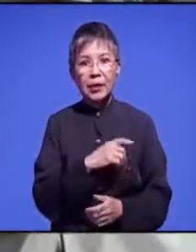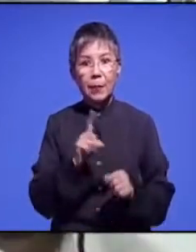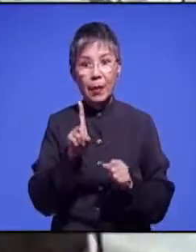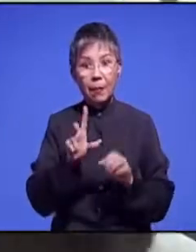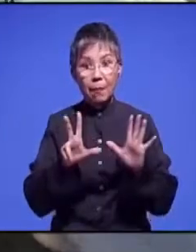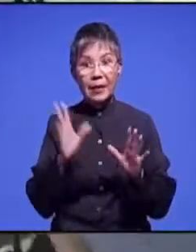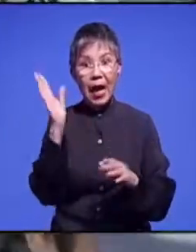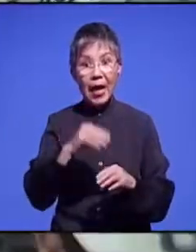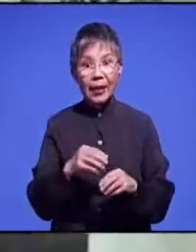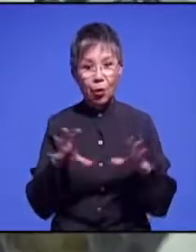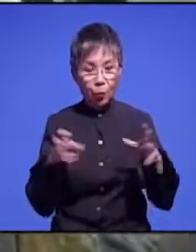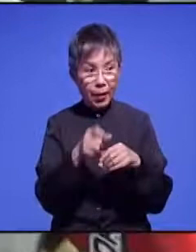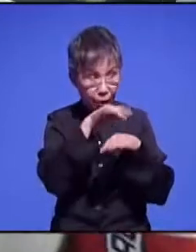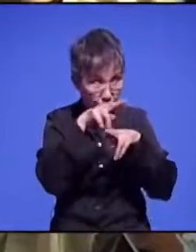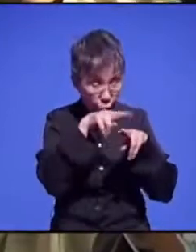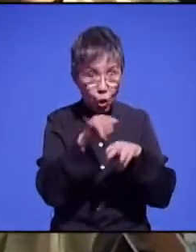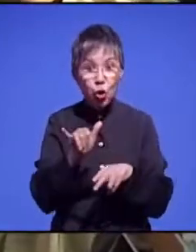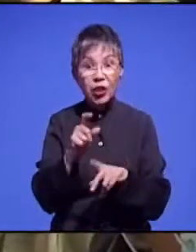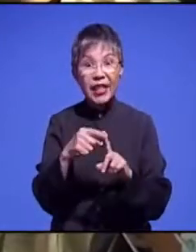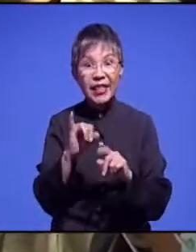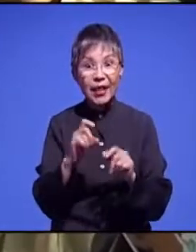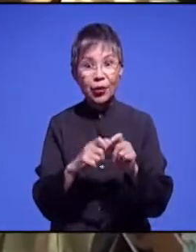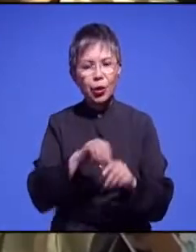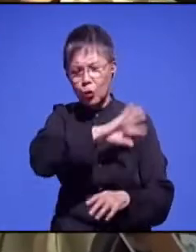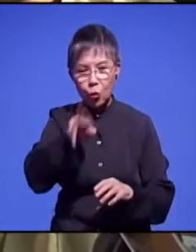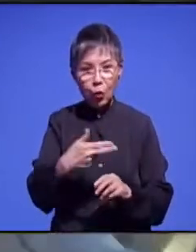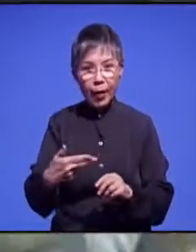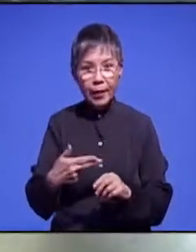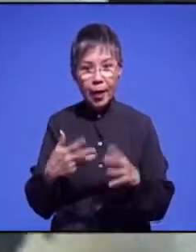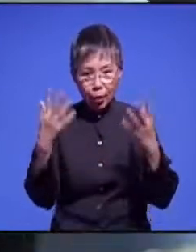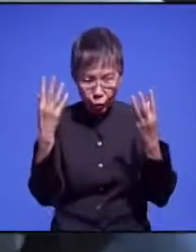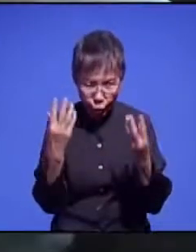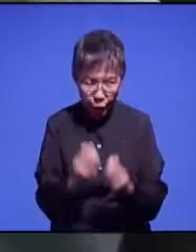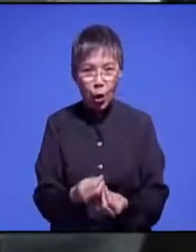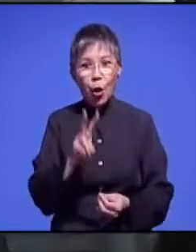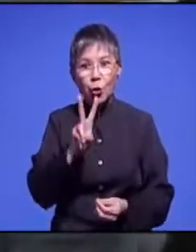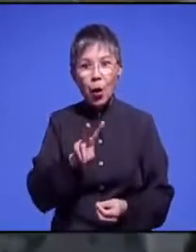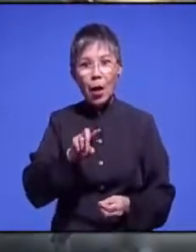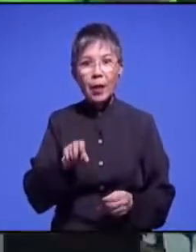hari operasi justisi digelar di seluruh wilayah kepolisian daerah di Indonesia, ada